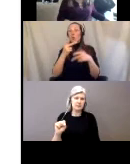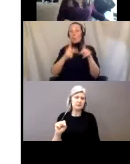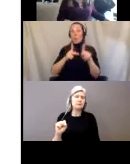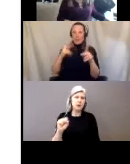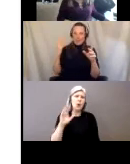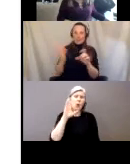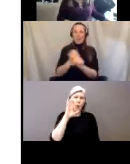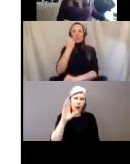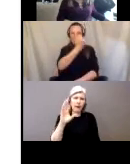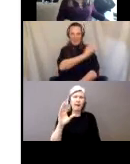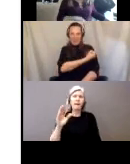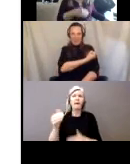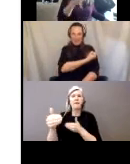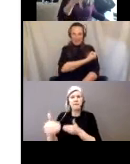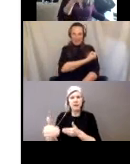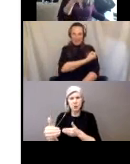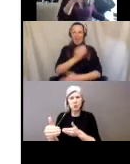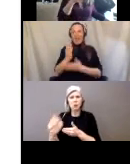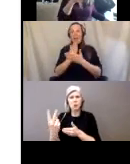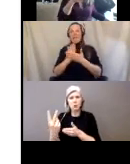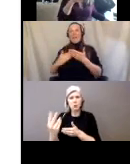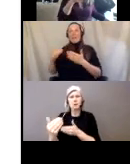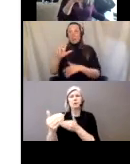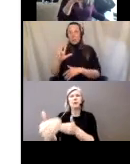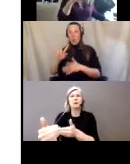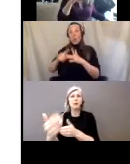La phase 3 commencera en juillet